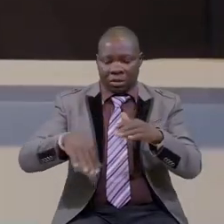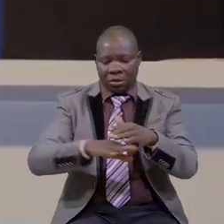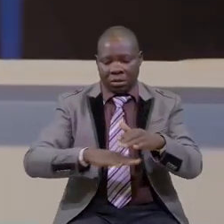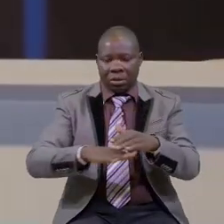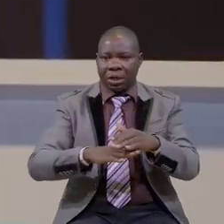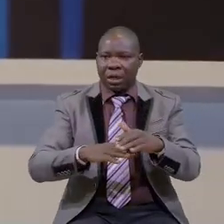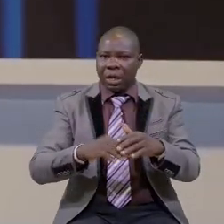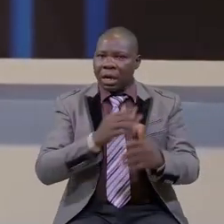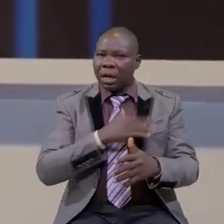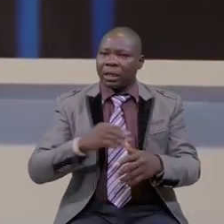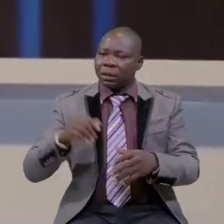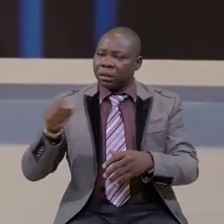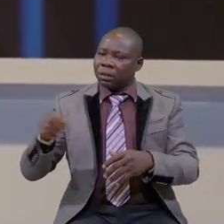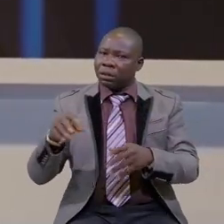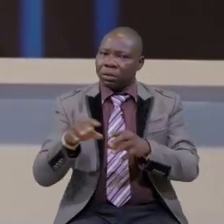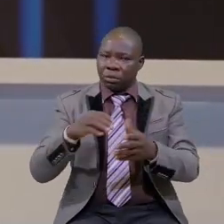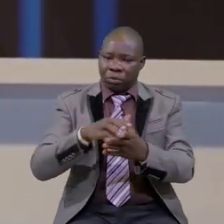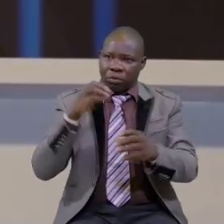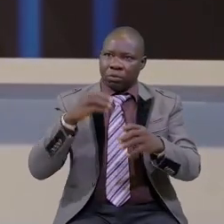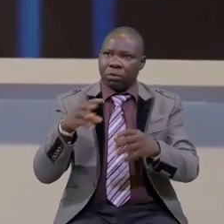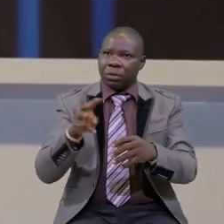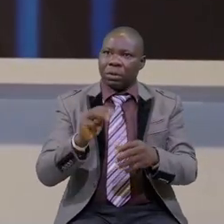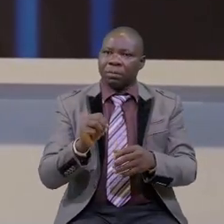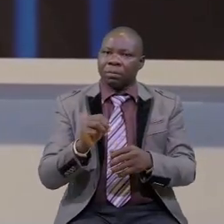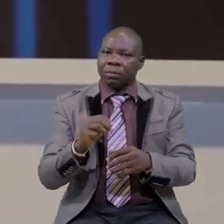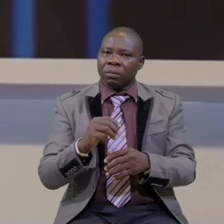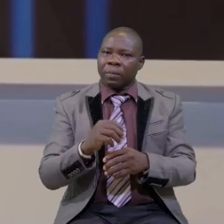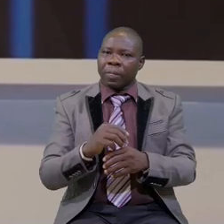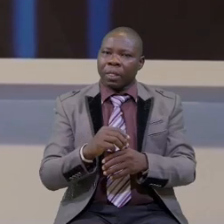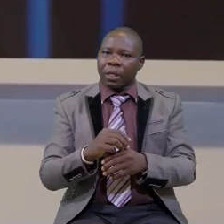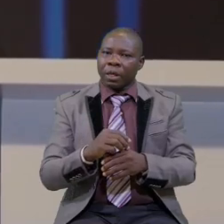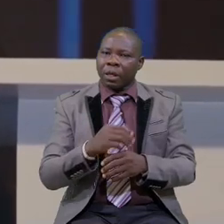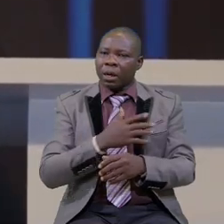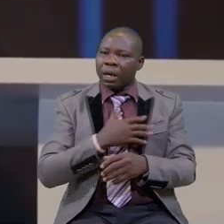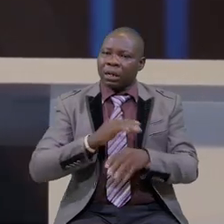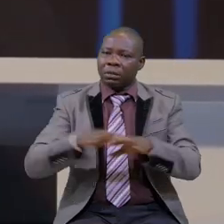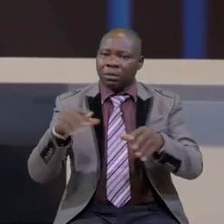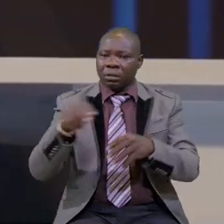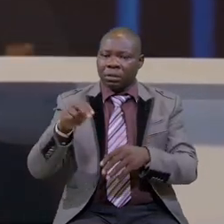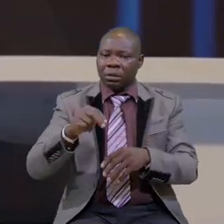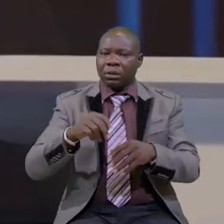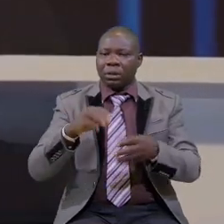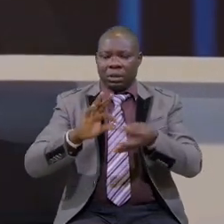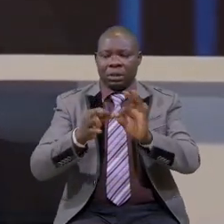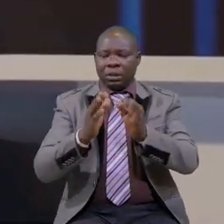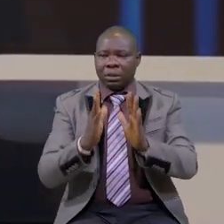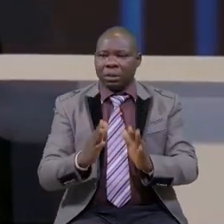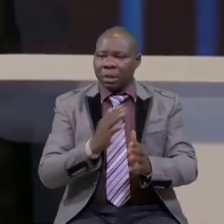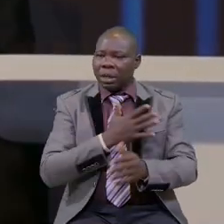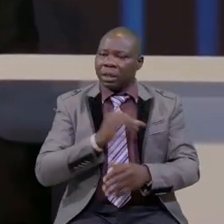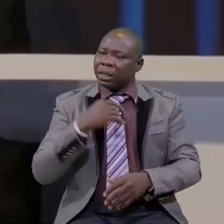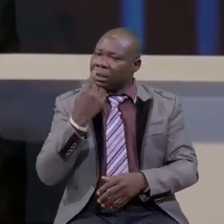Je n'ai même pas besoin d'un interprète. J'ai dit, au nom de Jésus, garçon, lève-toi.